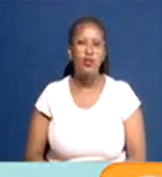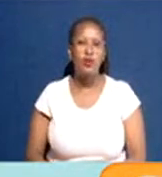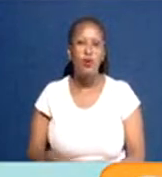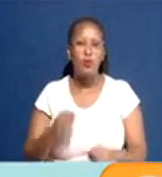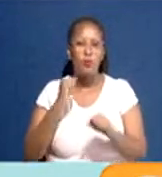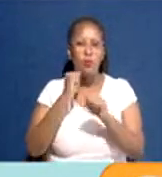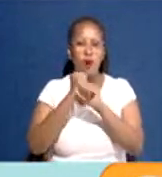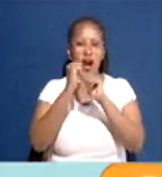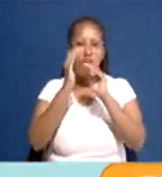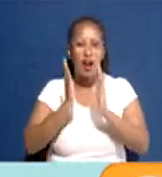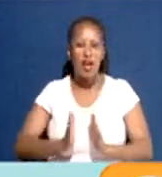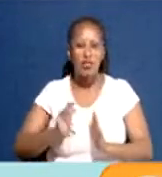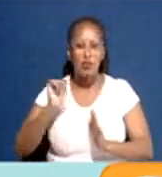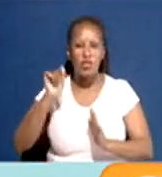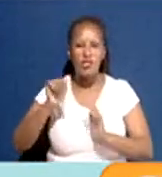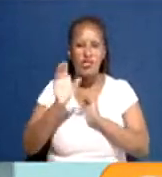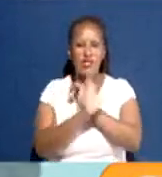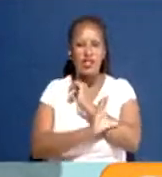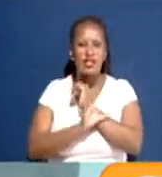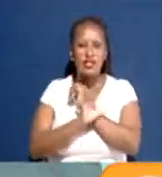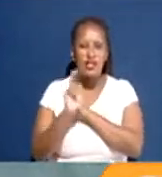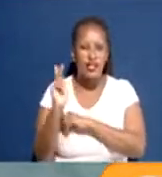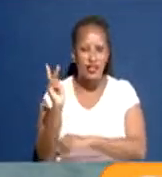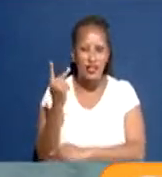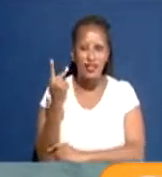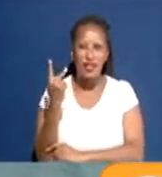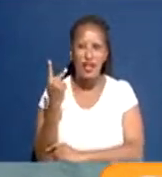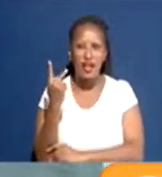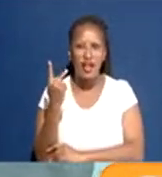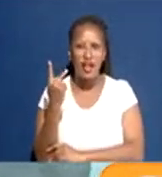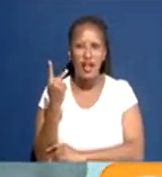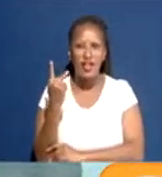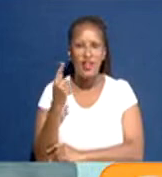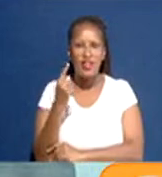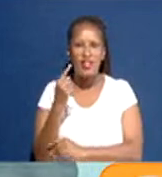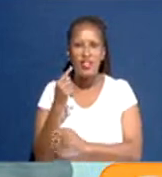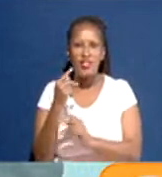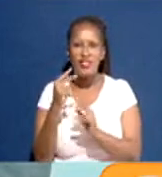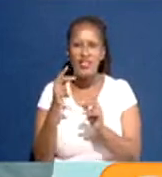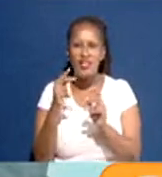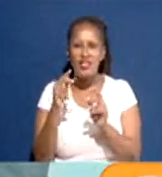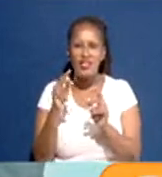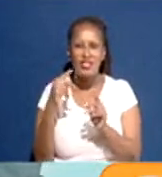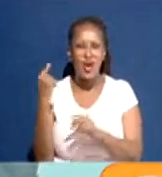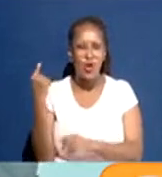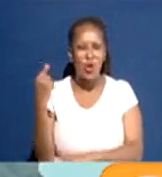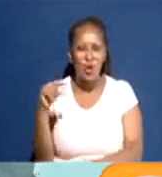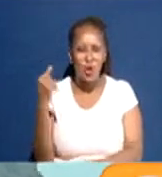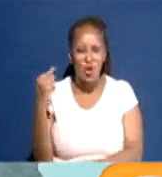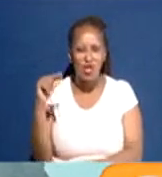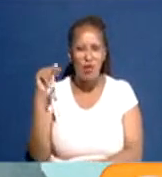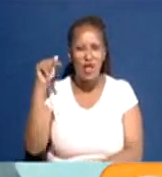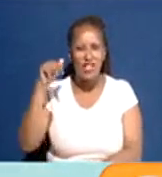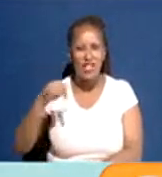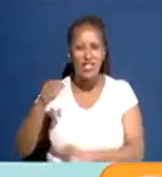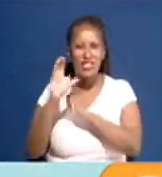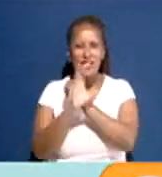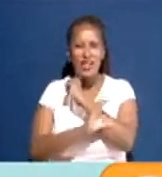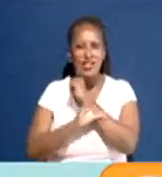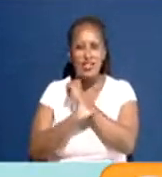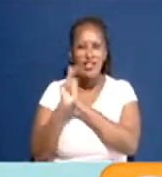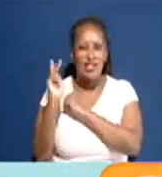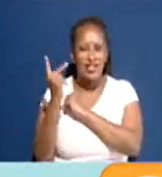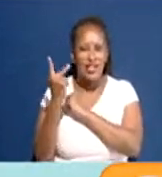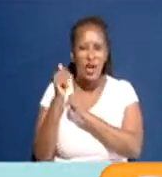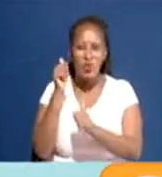Wafanyikazi wa taifa letu la Kenya ndio rasilimali ya taifa letu la Kenya ya